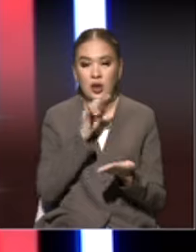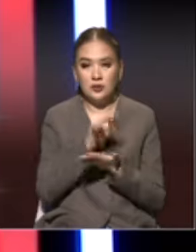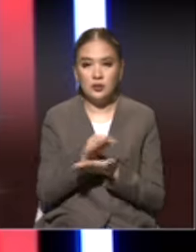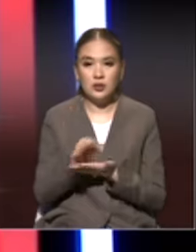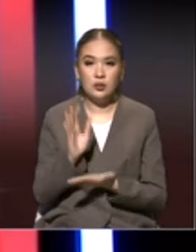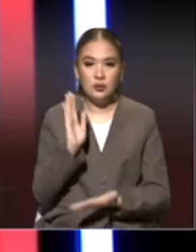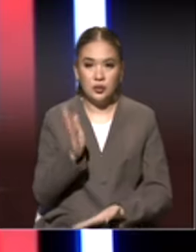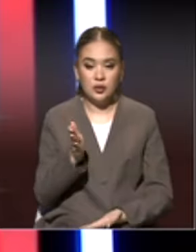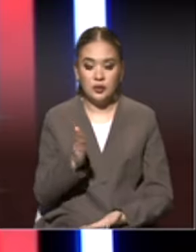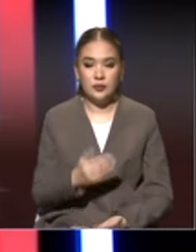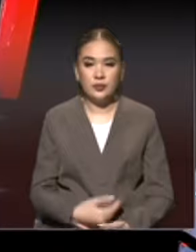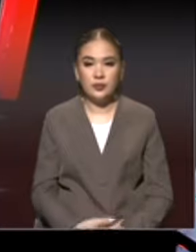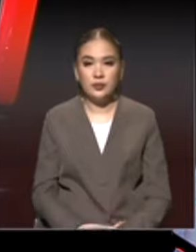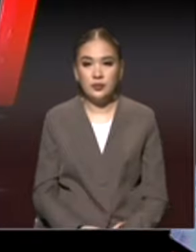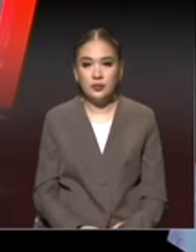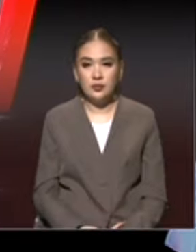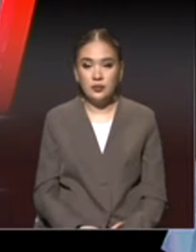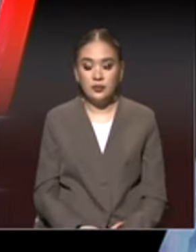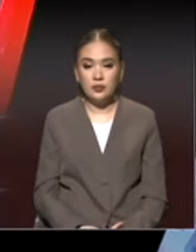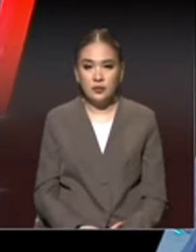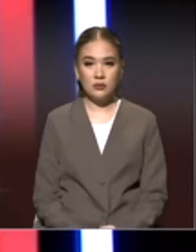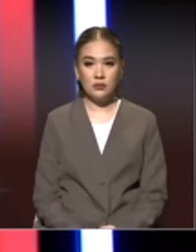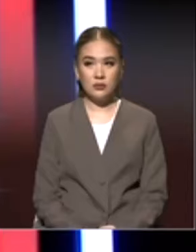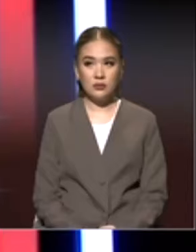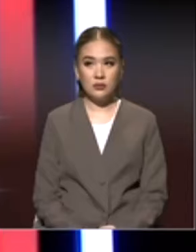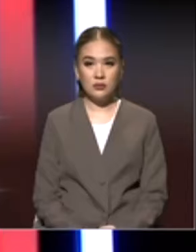үзіліске кетейік, содан кейін жалғастырамыз. Жақсы ма?